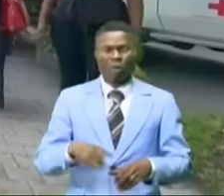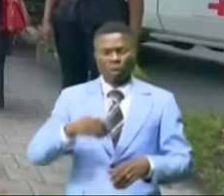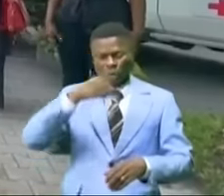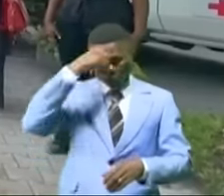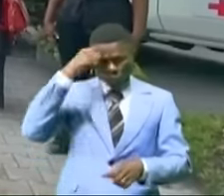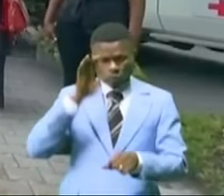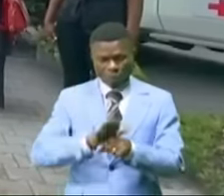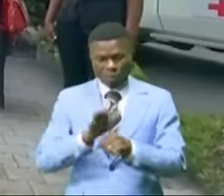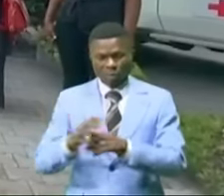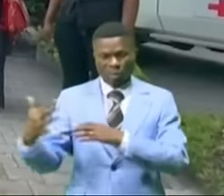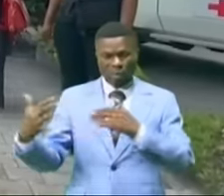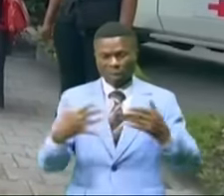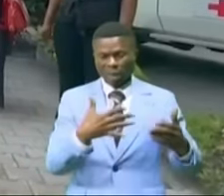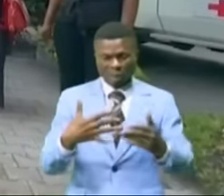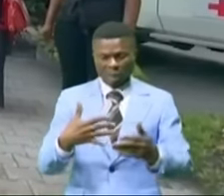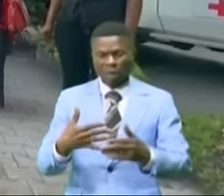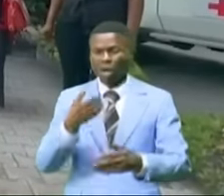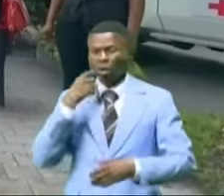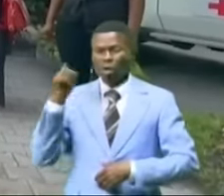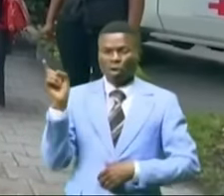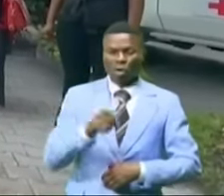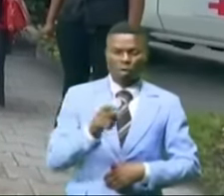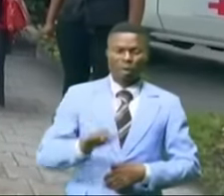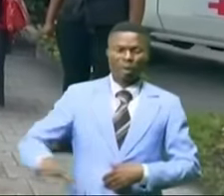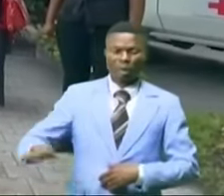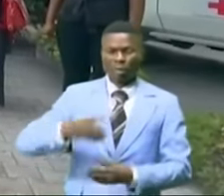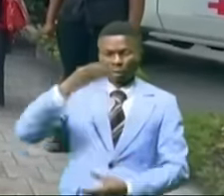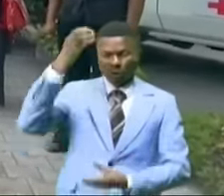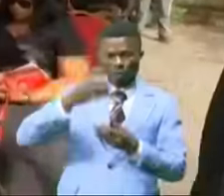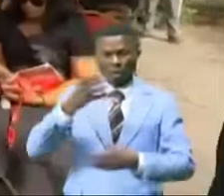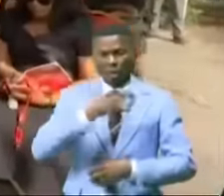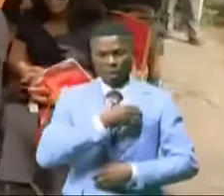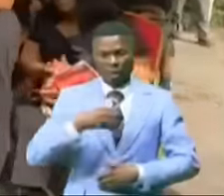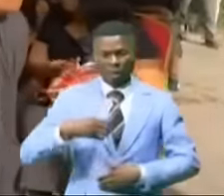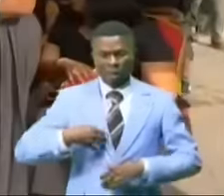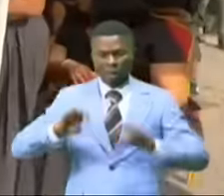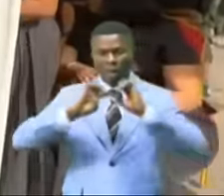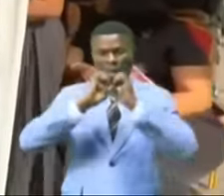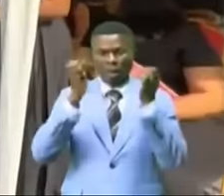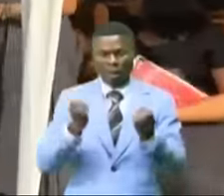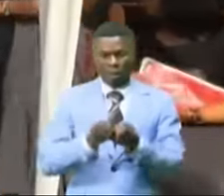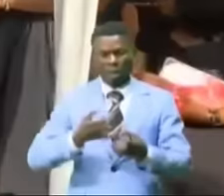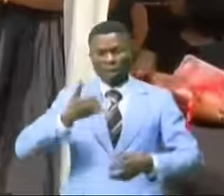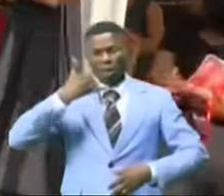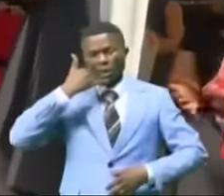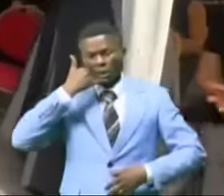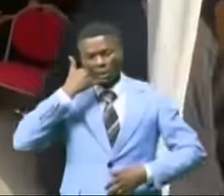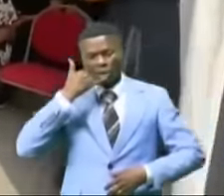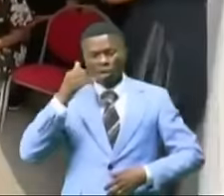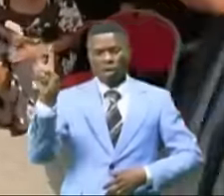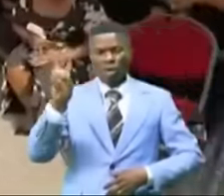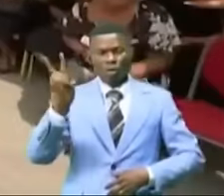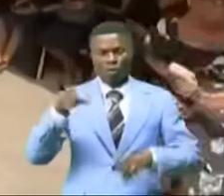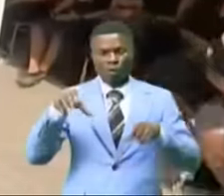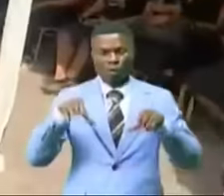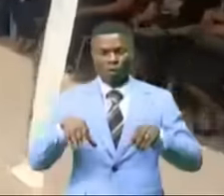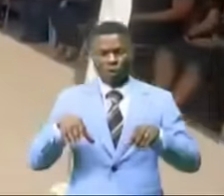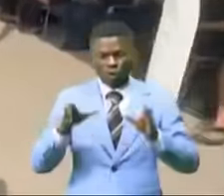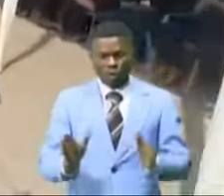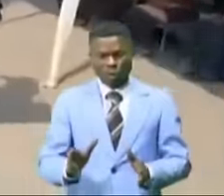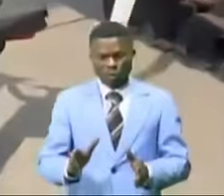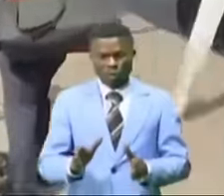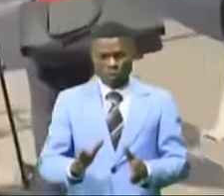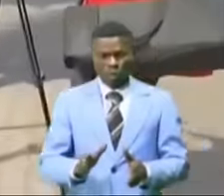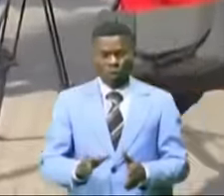dans la guerre d'agression imposée par le Rwanda. Les femmes de l'entreprise de télécommunications Vodacom Congo ont effectué